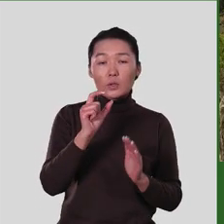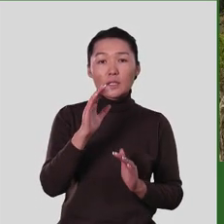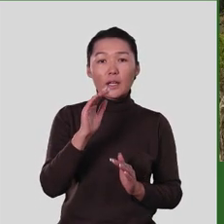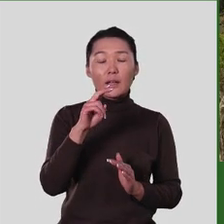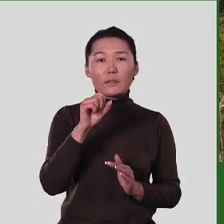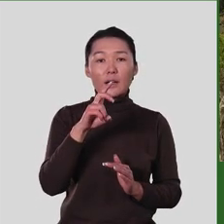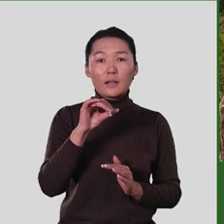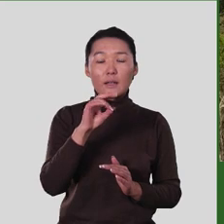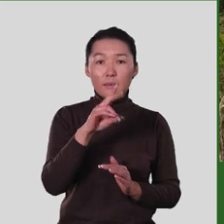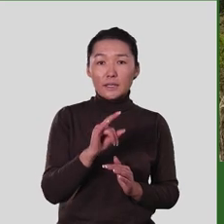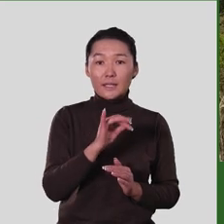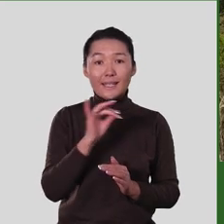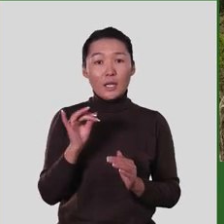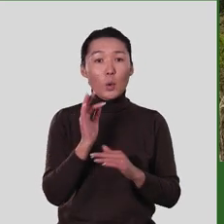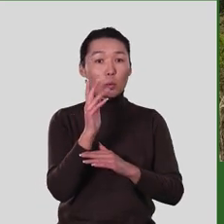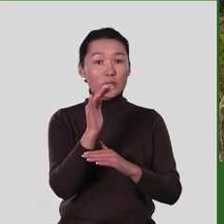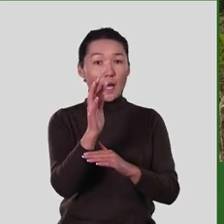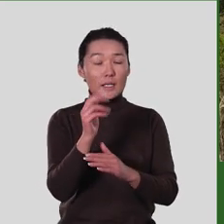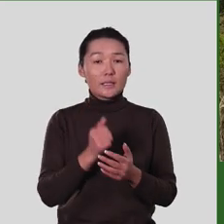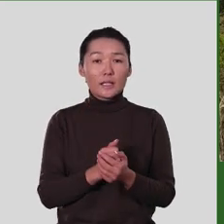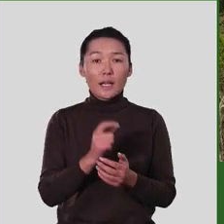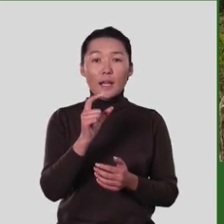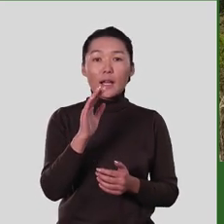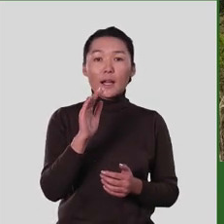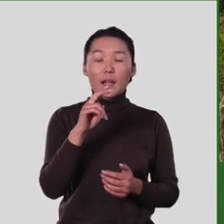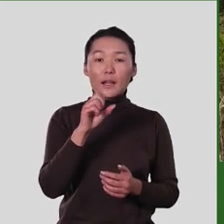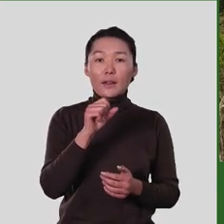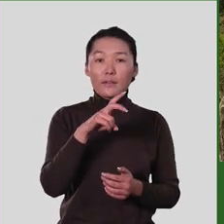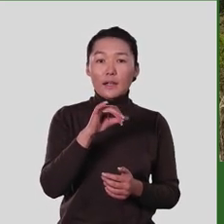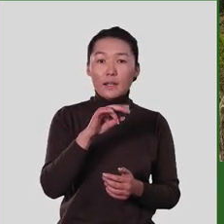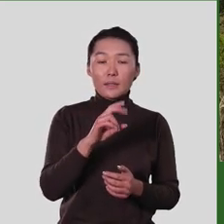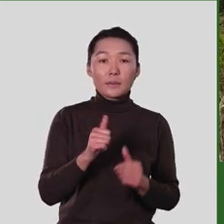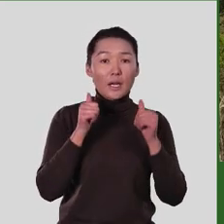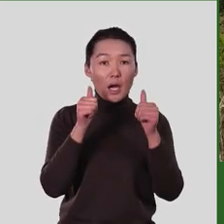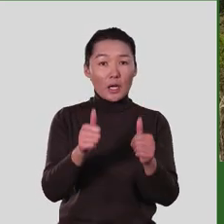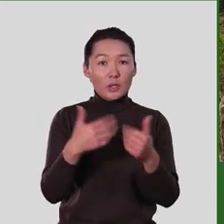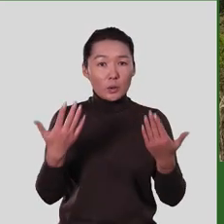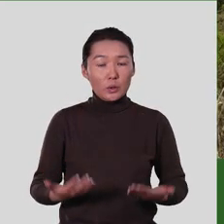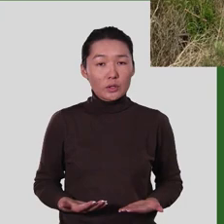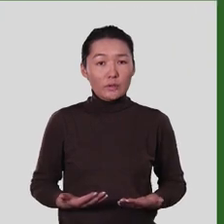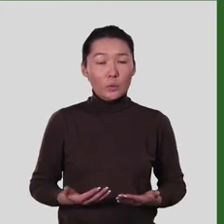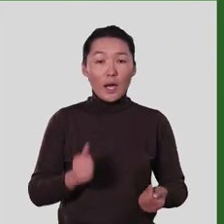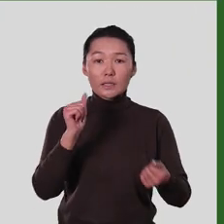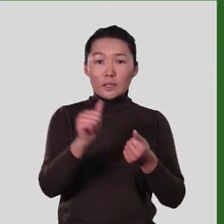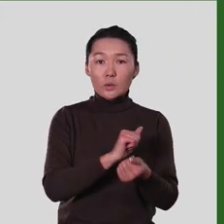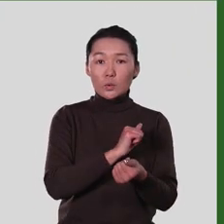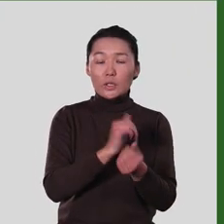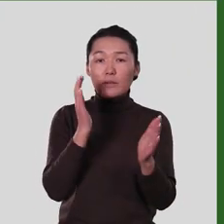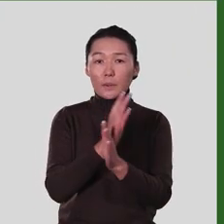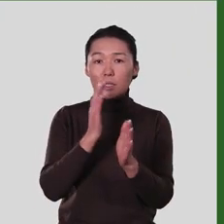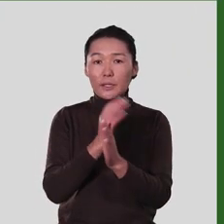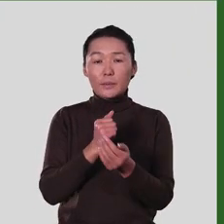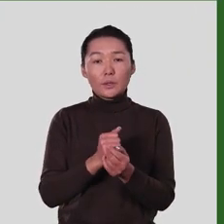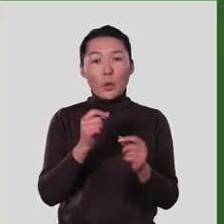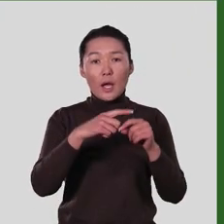и эвкалипты-кустарники. Эвкалипты хорошо приспособлены к засушливому климату. Листья у